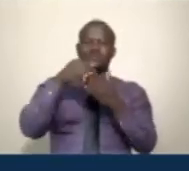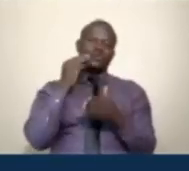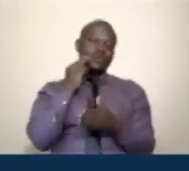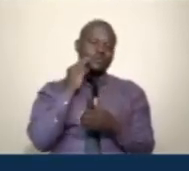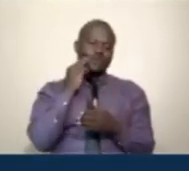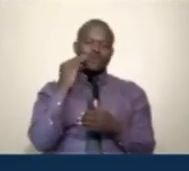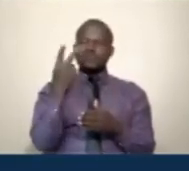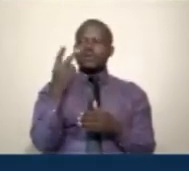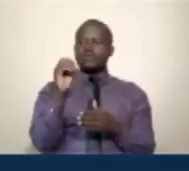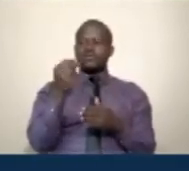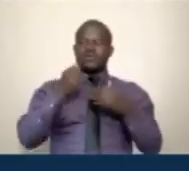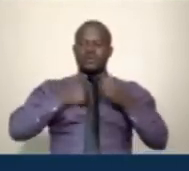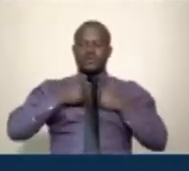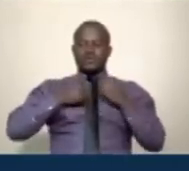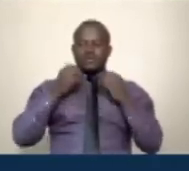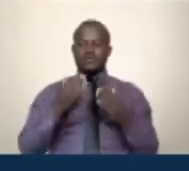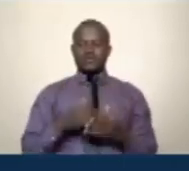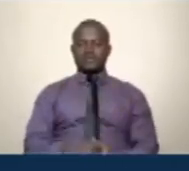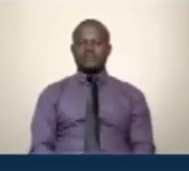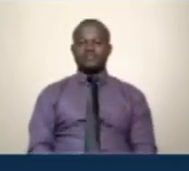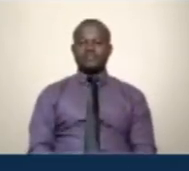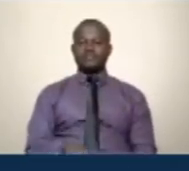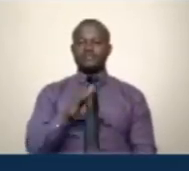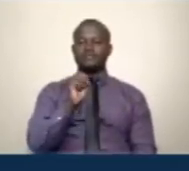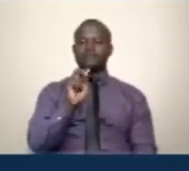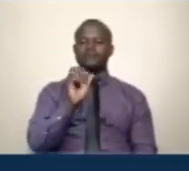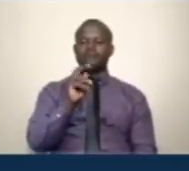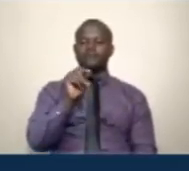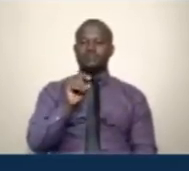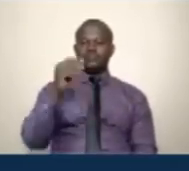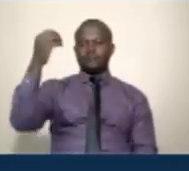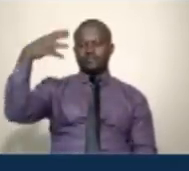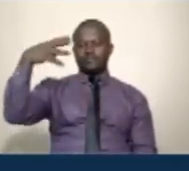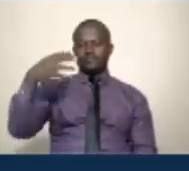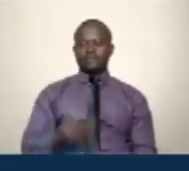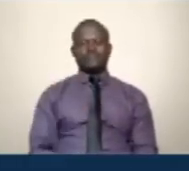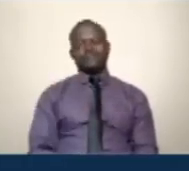miliyoni 20 mu mafaranga y'u Rwanda. Mutoni Betty, i Kigali.